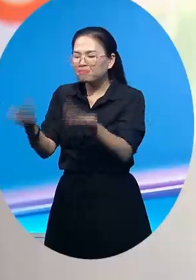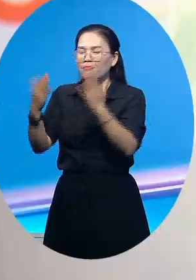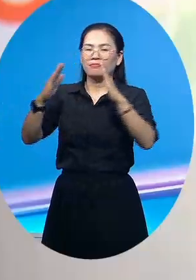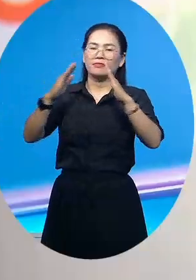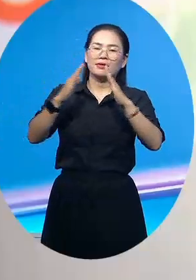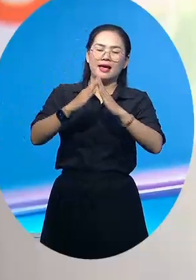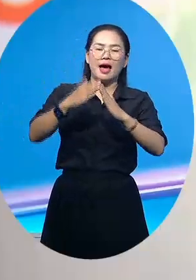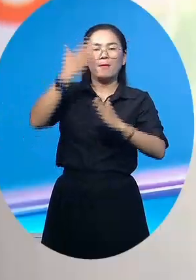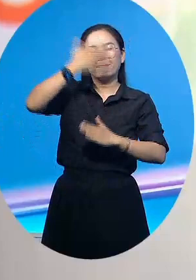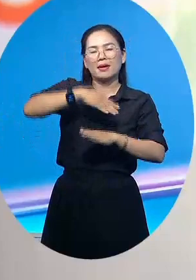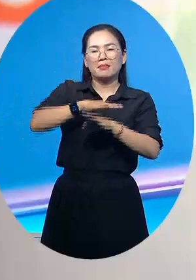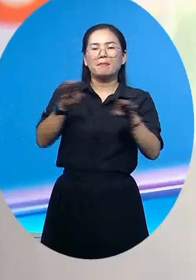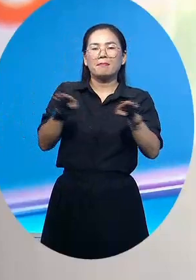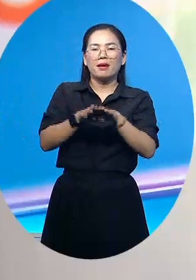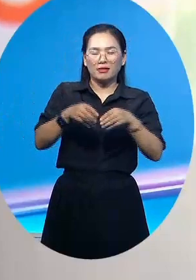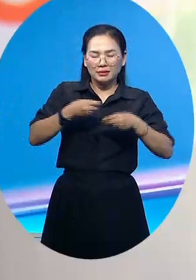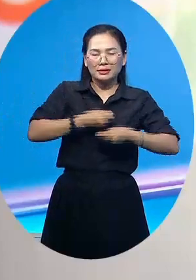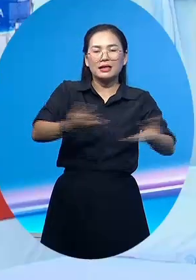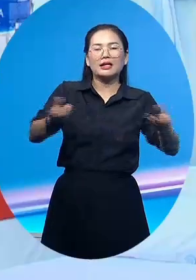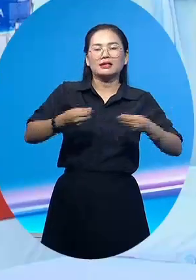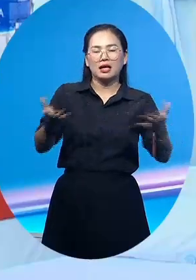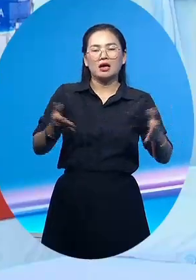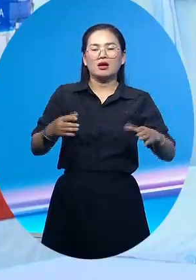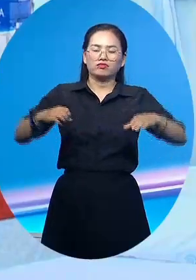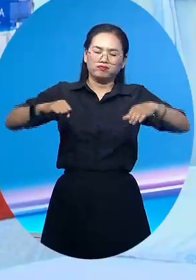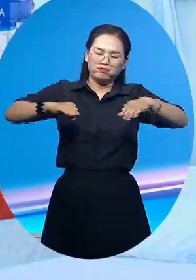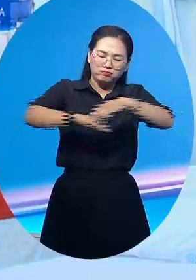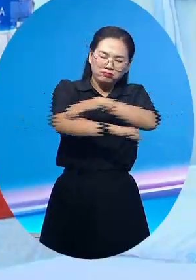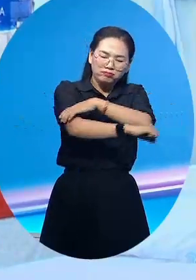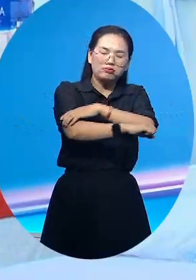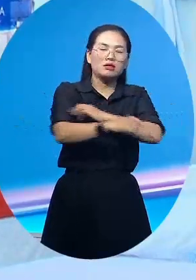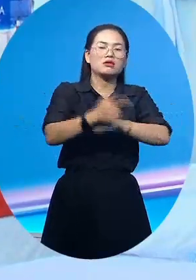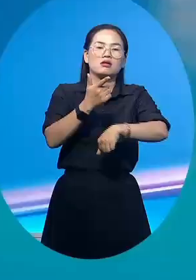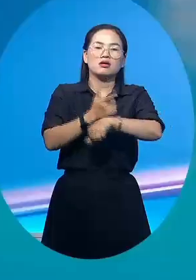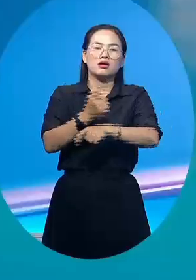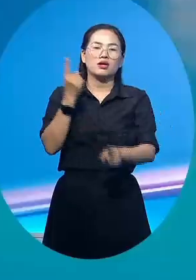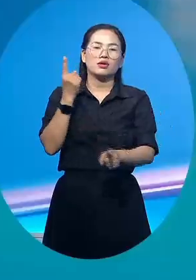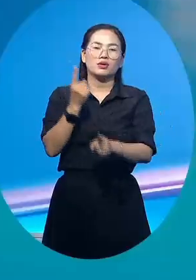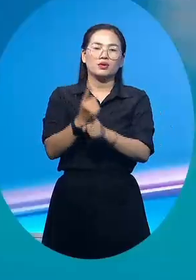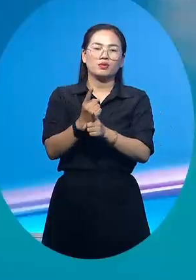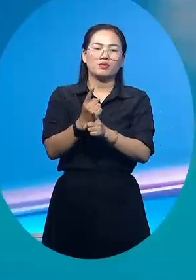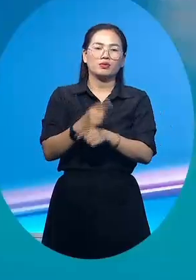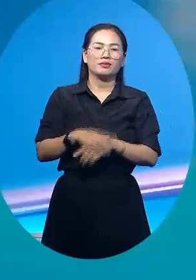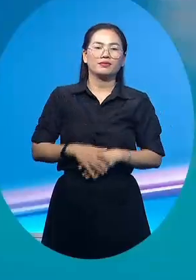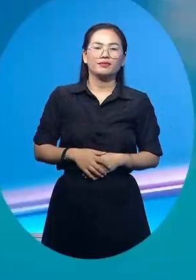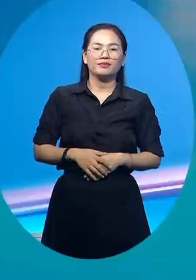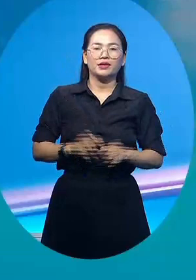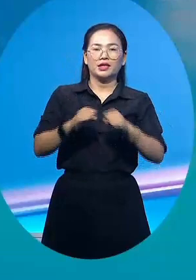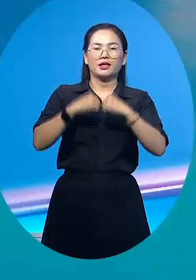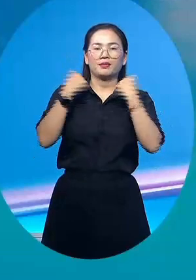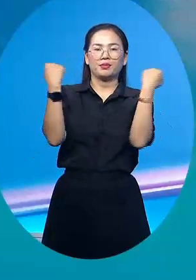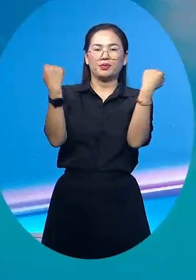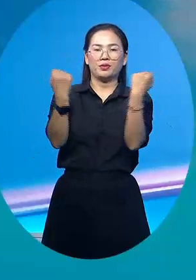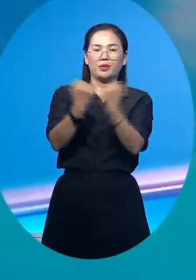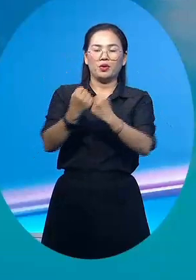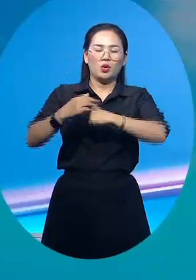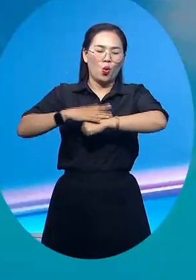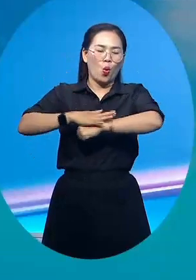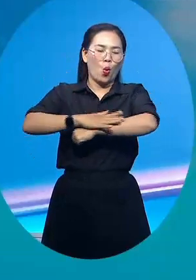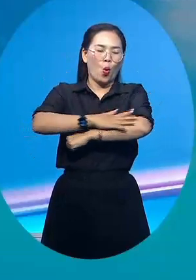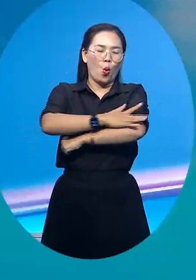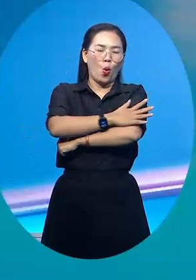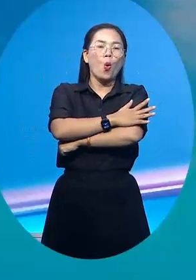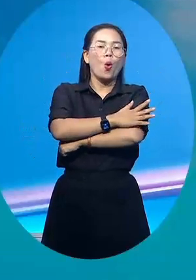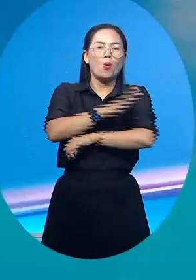hoàn thiện các thủ tục đảm bảo hoàn thành tuyến metro số 2 đạt đúng tiến độ hiệp hội chế biến gỗ tỉnh Bình Dương